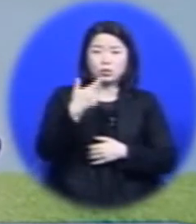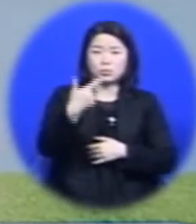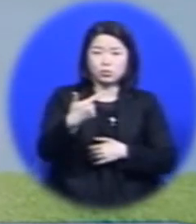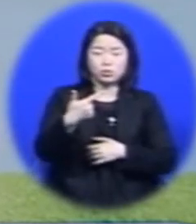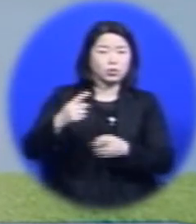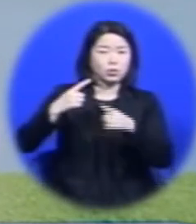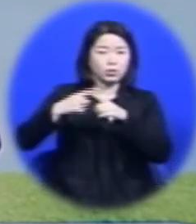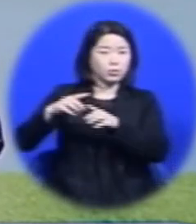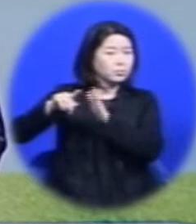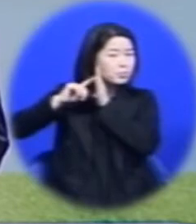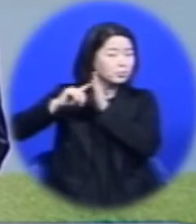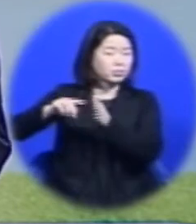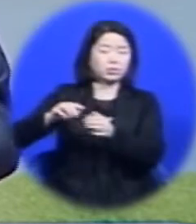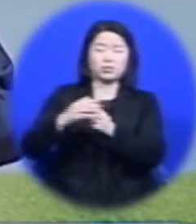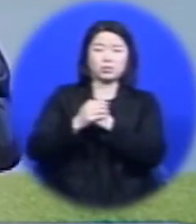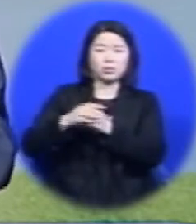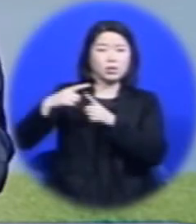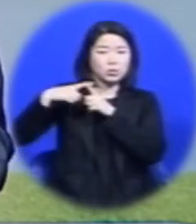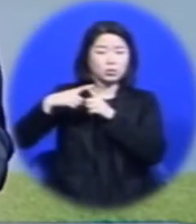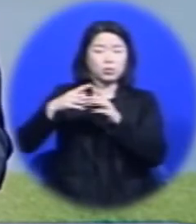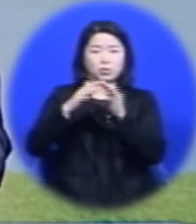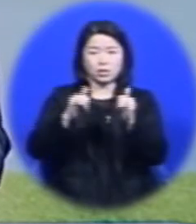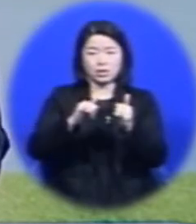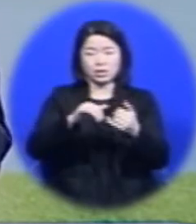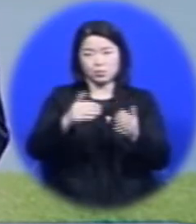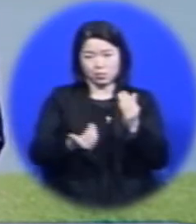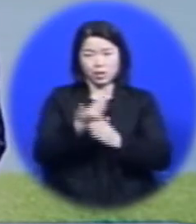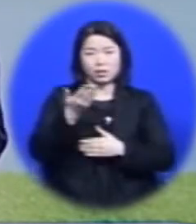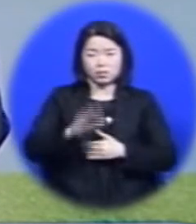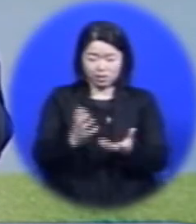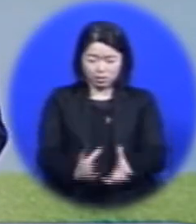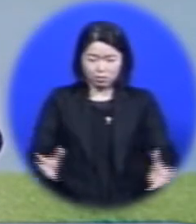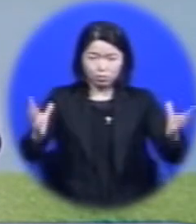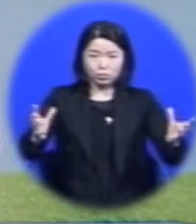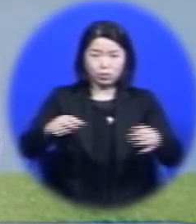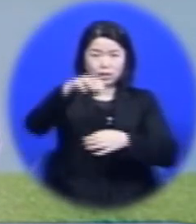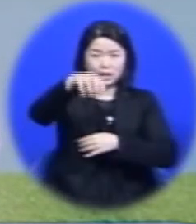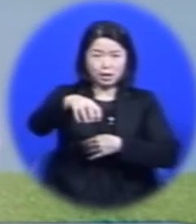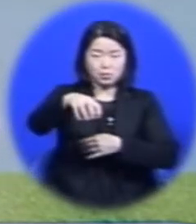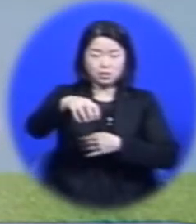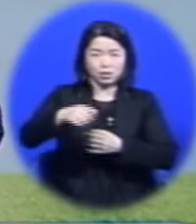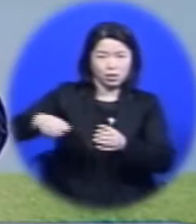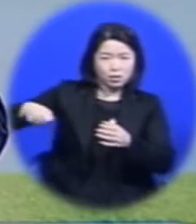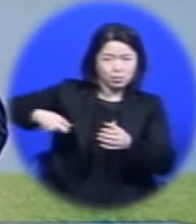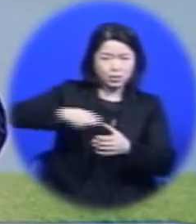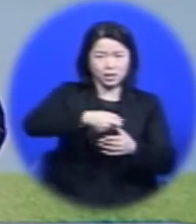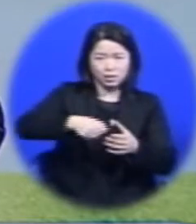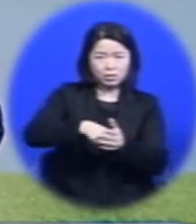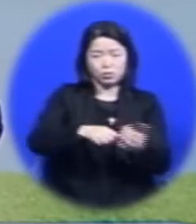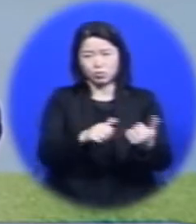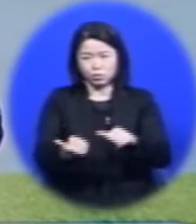순교자가 날 때 그때의 구덩이 앞에서 축 창에 뚫려서 죽을 때 어린 아들을 품에